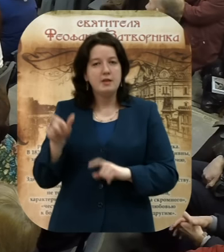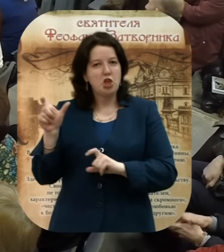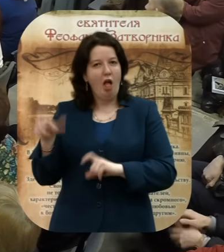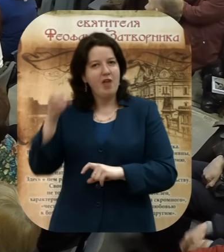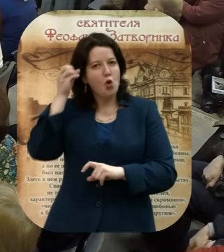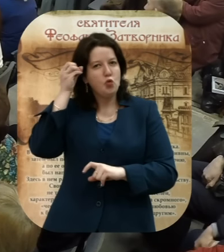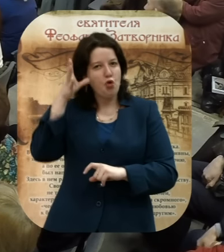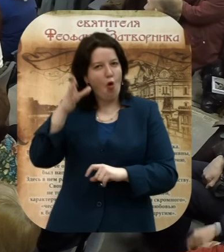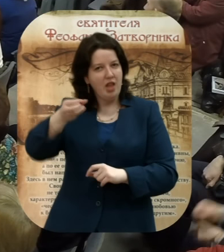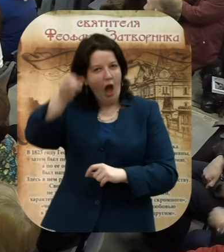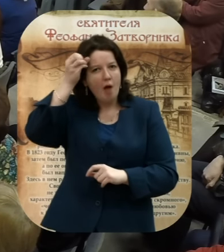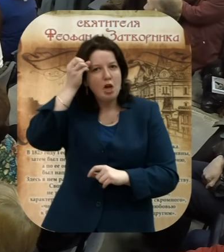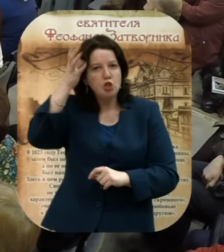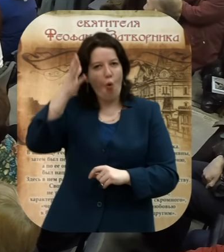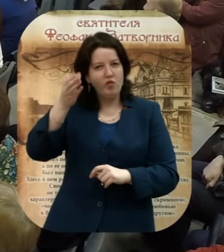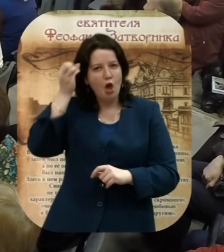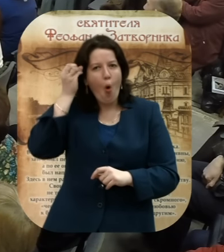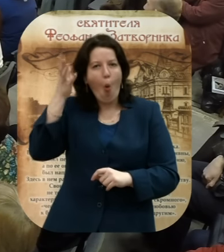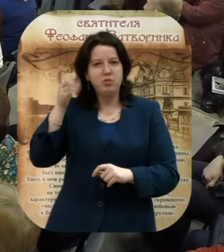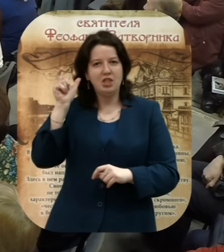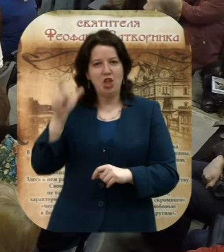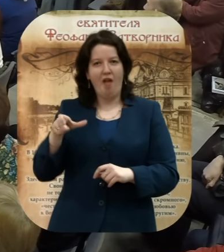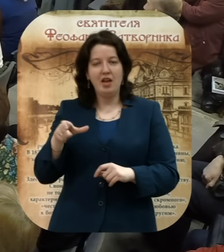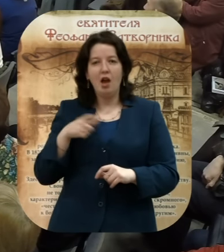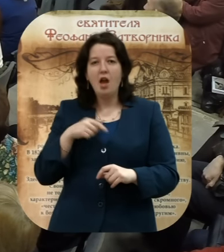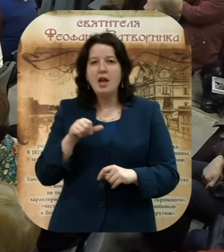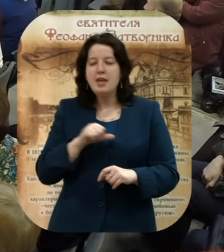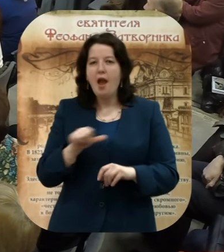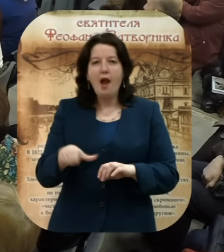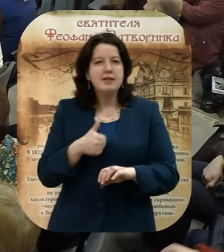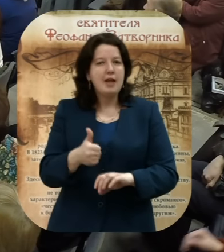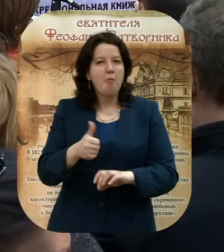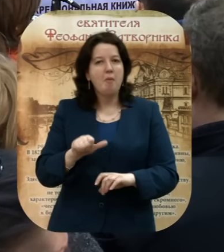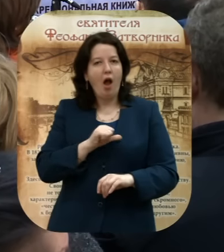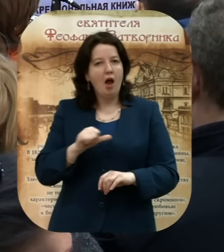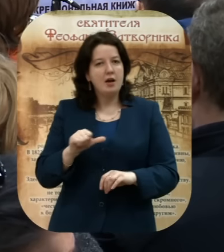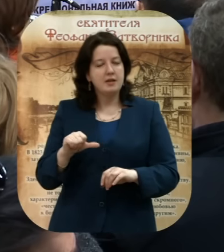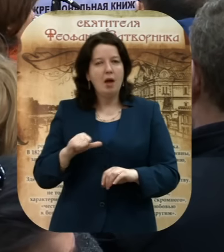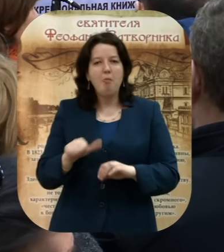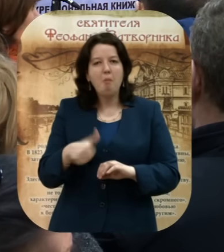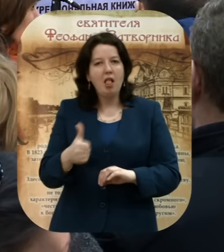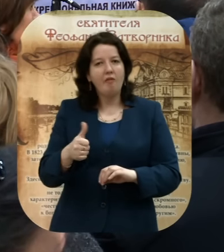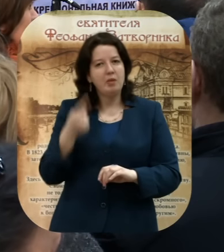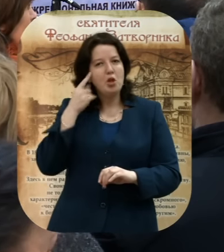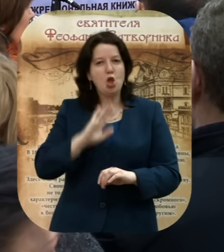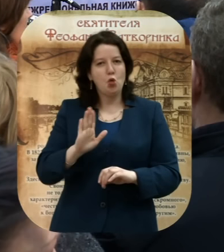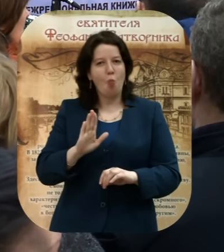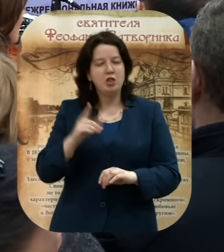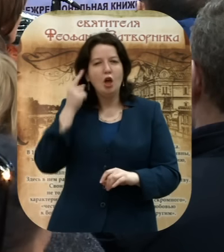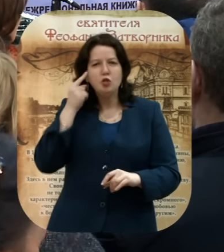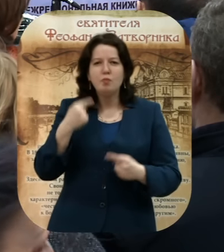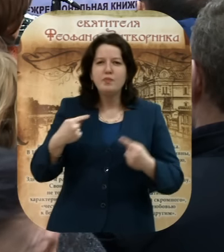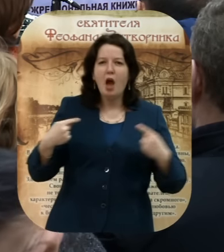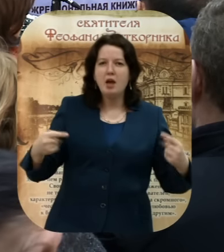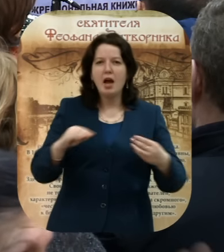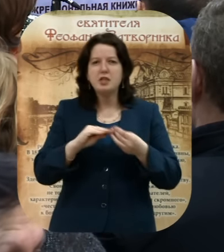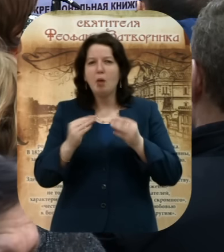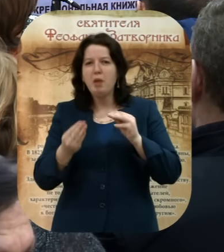действительно образованный, действительно разумный, и о самом главном не думает. Думает о проблемах различного рода,